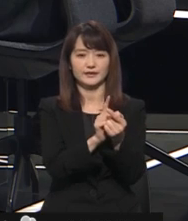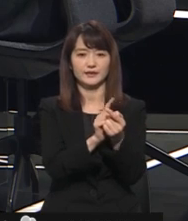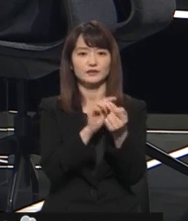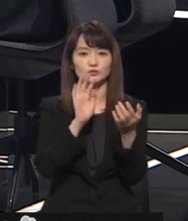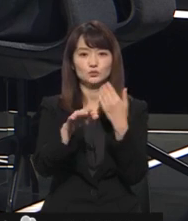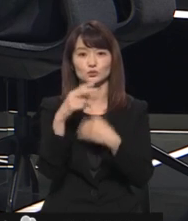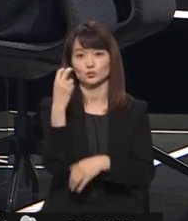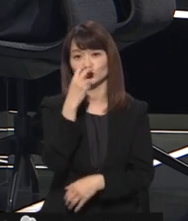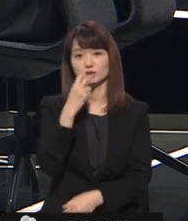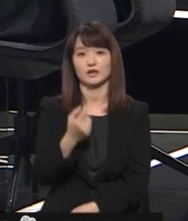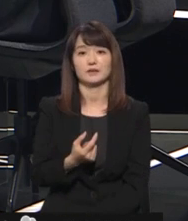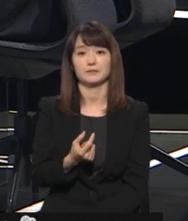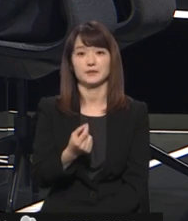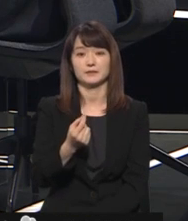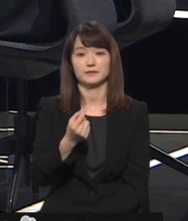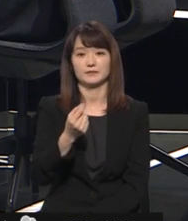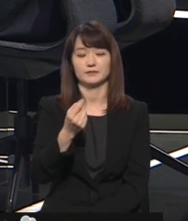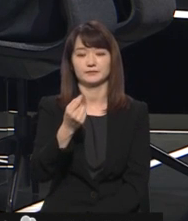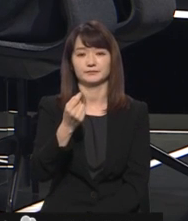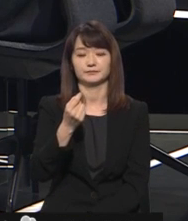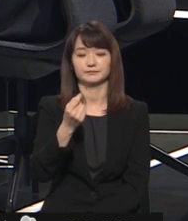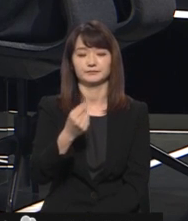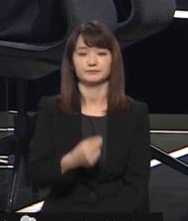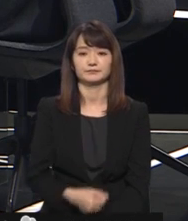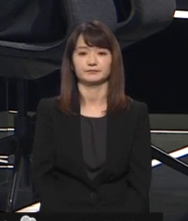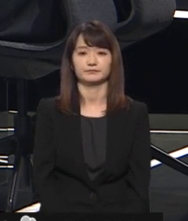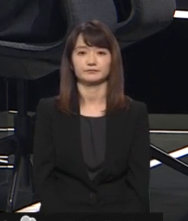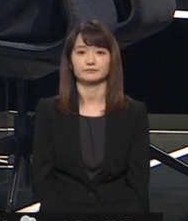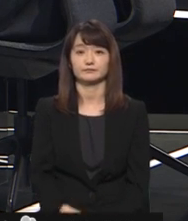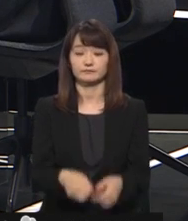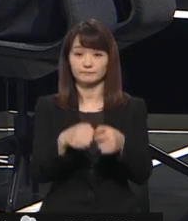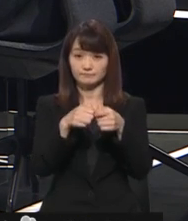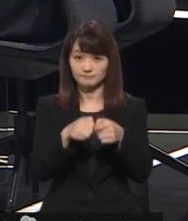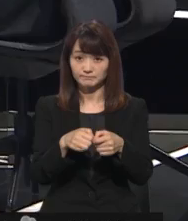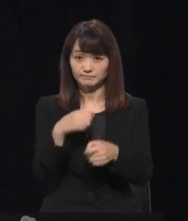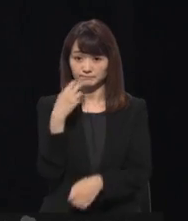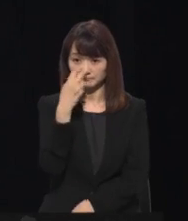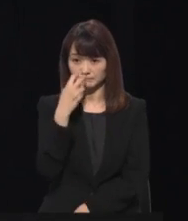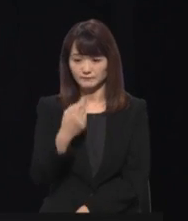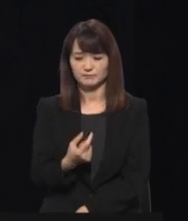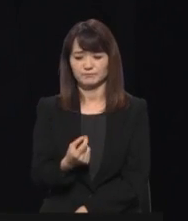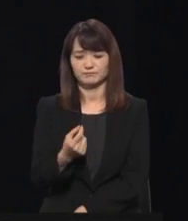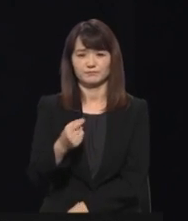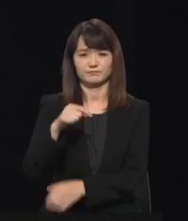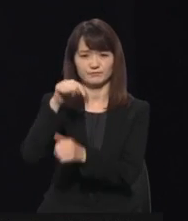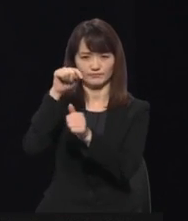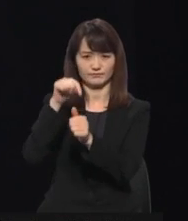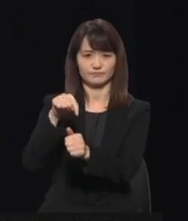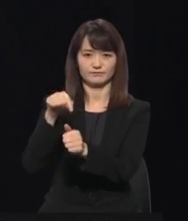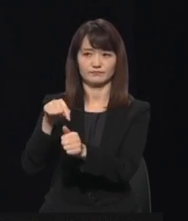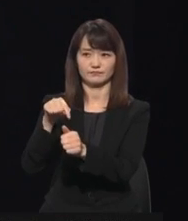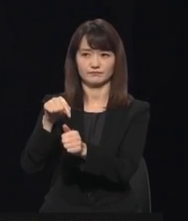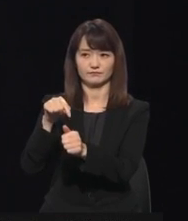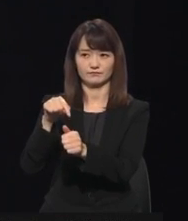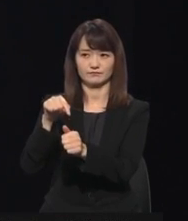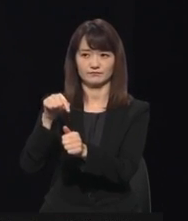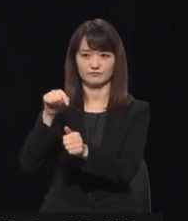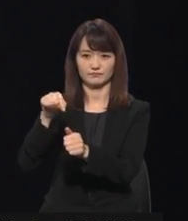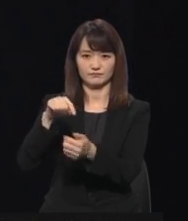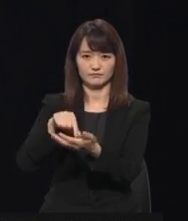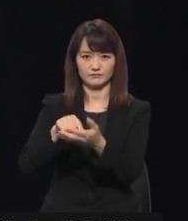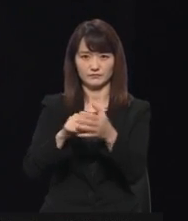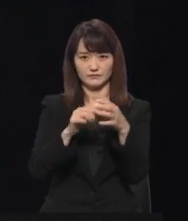빨라졌다 몇 차례 만난 것이 있었고 그 다음에 구체적으로 수사 속도를 내라는 지시가 있었다 이정도 혹시 아빠 있었다는